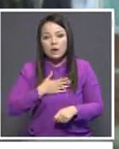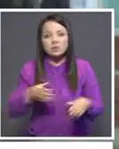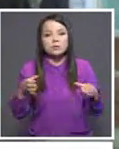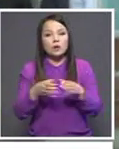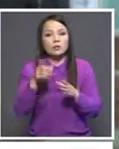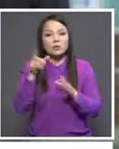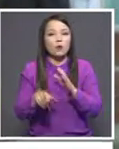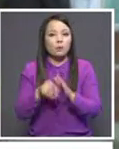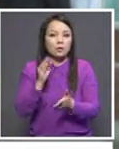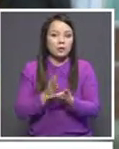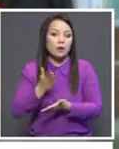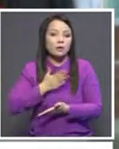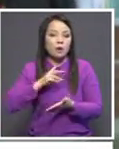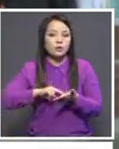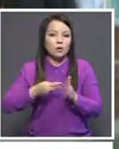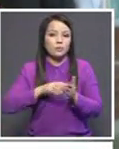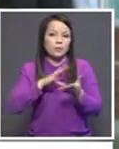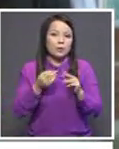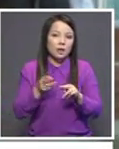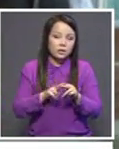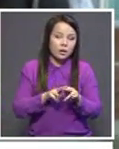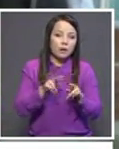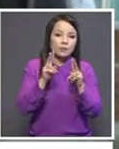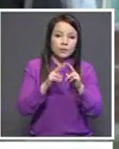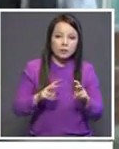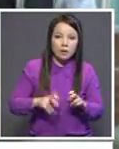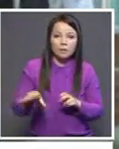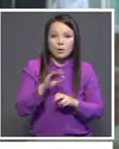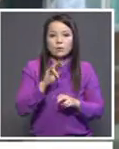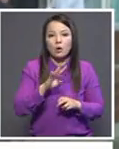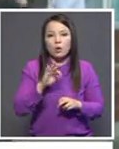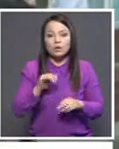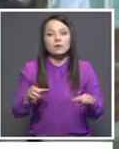депутаттар өзіміздің жоспарлы түрдегі бағдаралды Нұр Отан